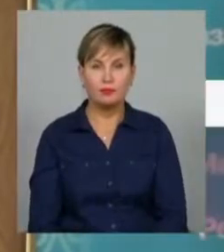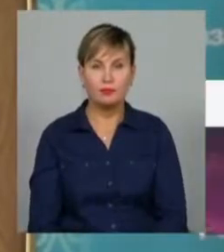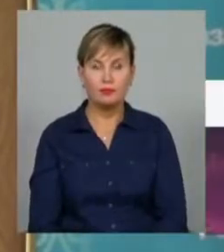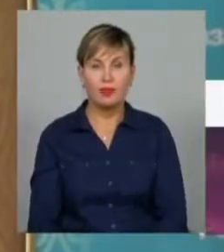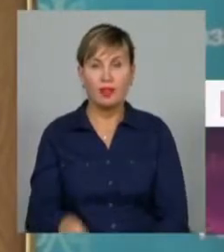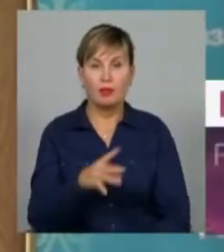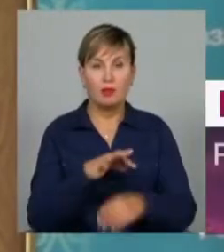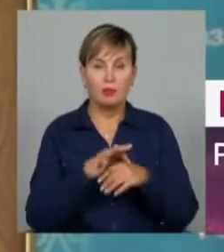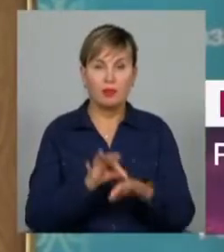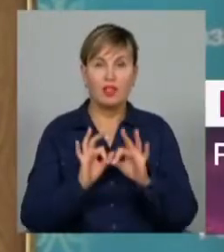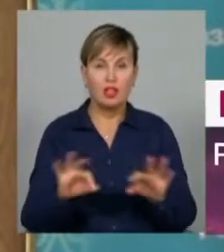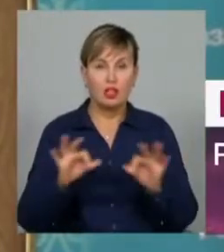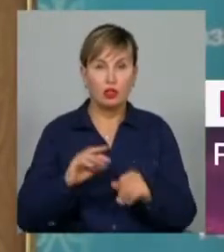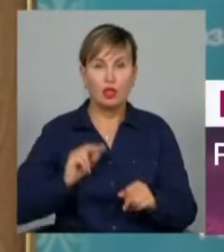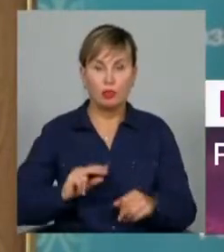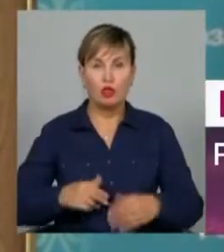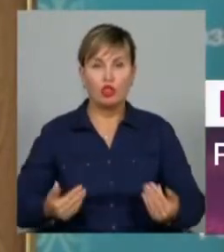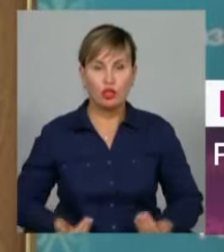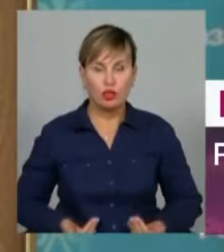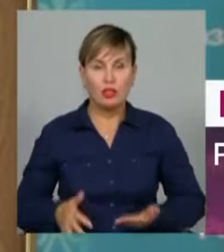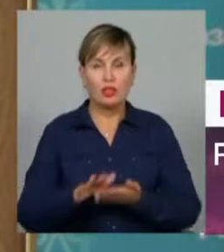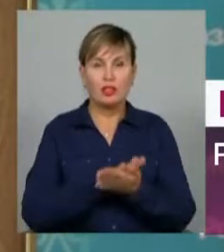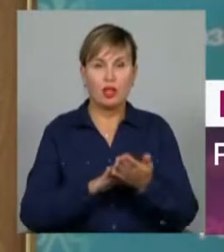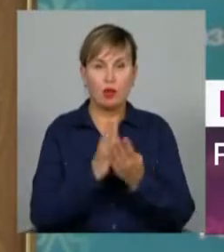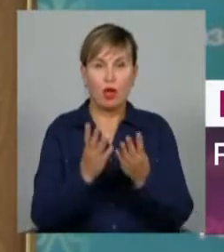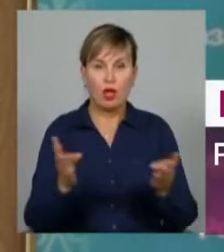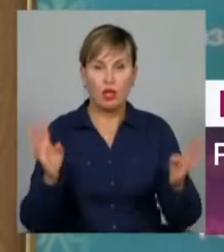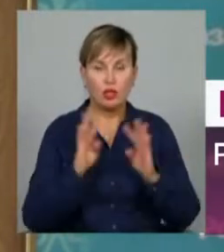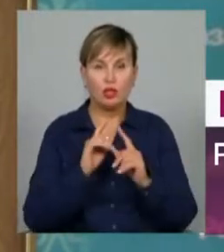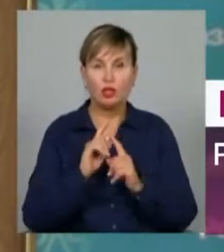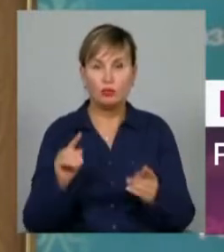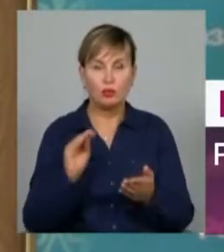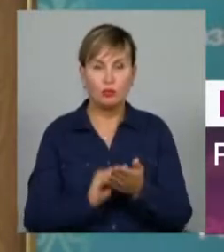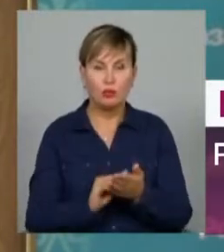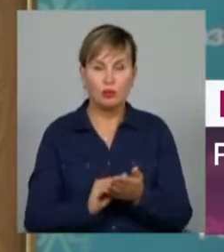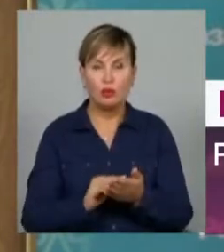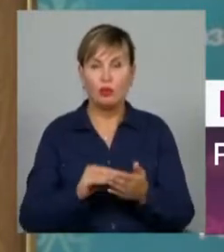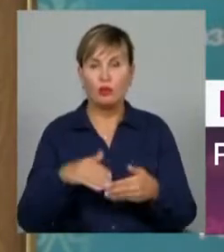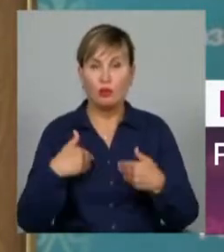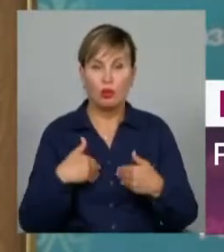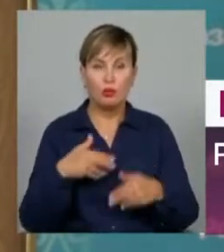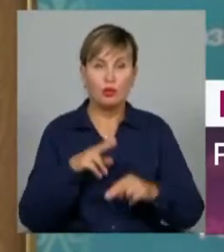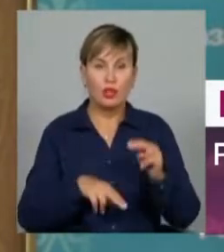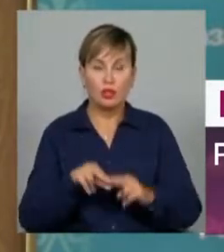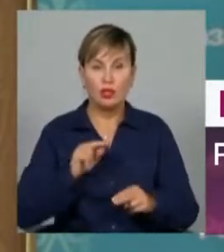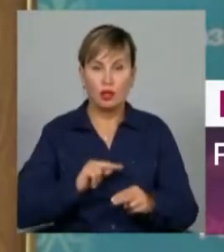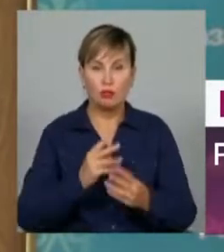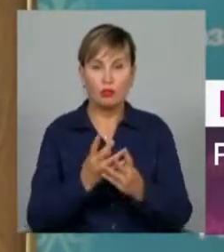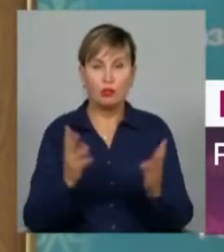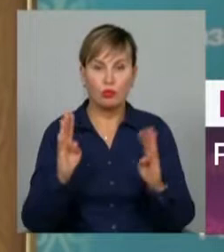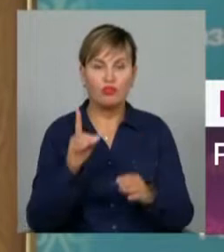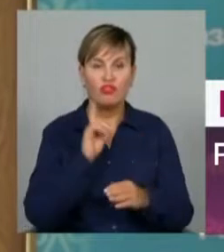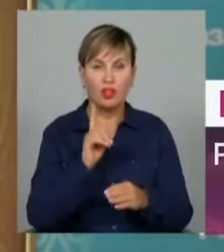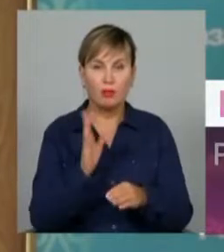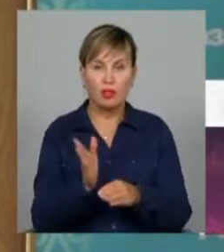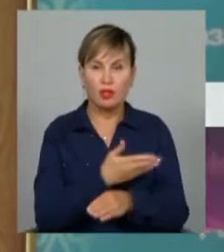Мы провели разъяснительную работу с жителями. Никакое ограждение не будут ставить. После строительных работ застройщики уберут существующий